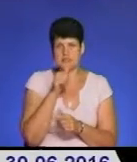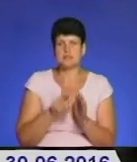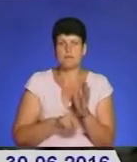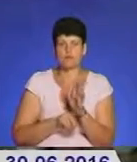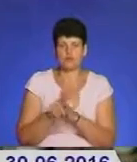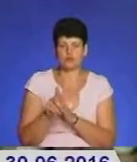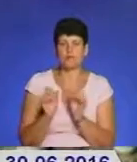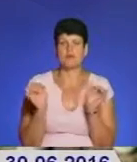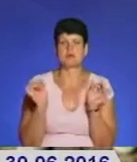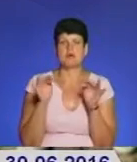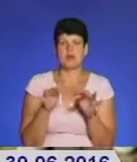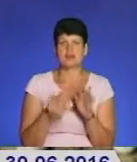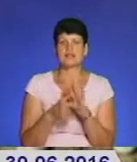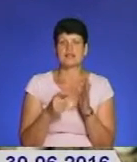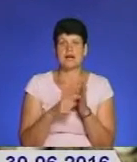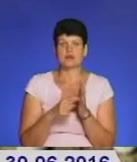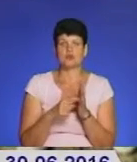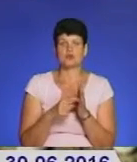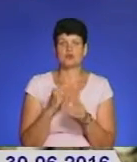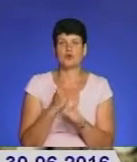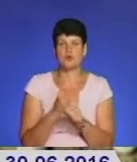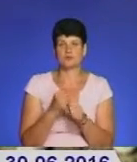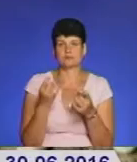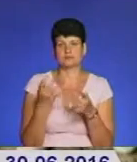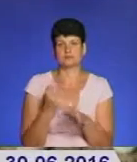ми збираємося в класі, робимо камеральні роботи,